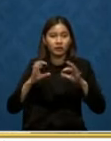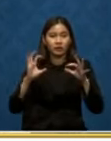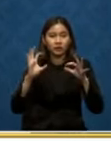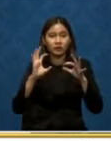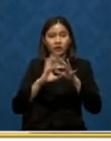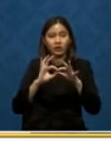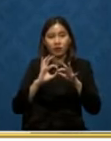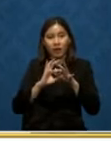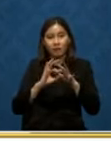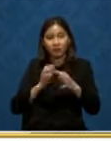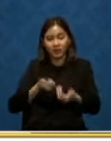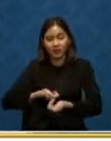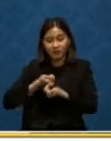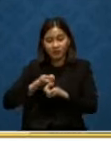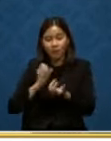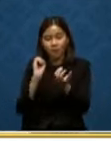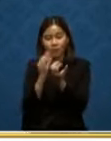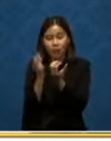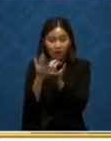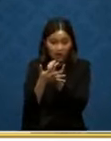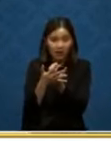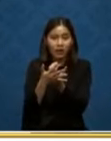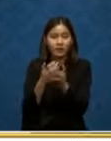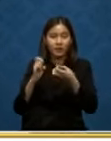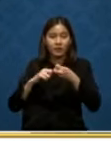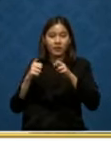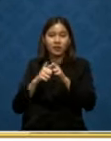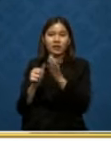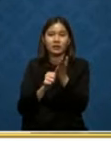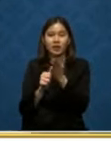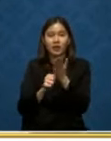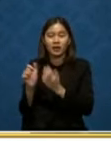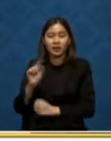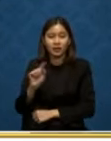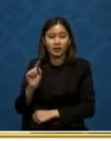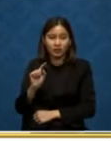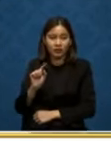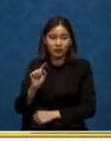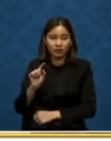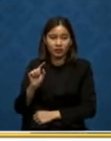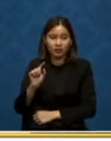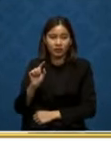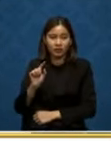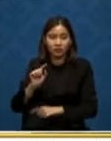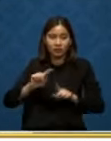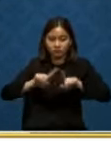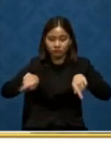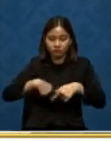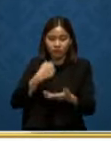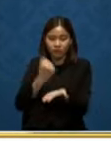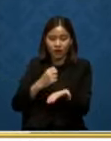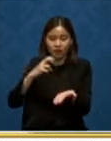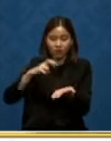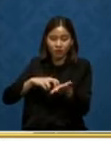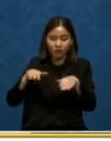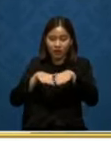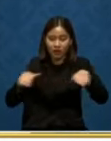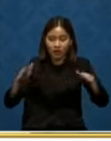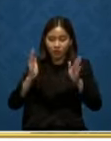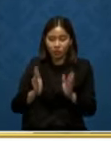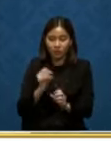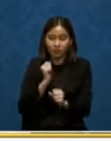การเกษตรเรื่องผลไม้เรื่องการแก้ไขปัญหาในเรื่องการอ่าออกไปรับรองมาตรฐานผู้ผลิต